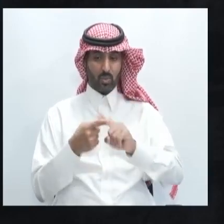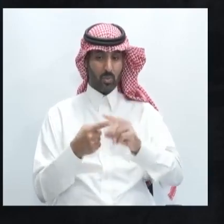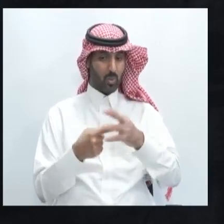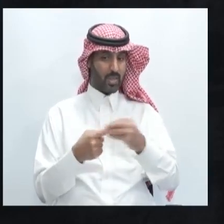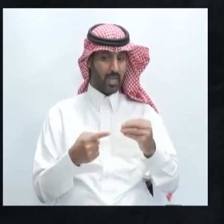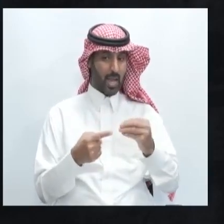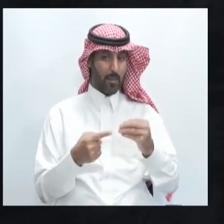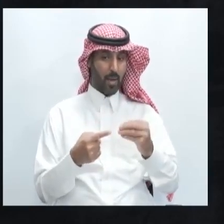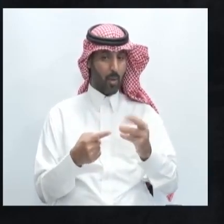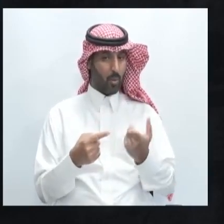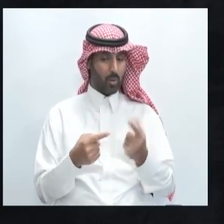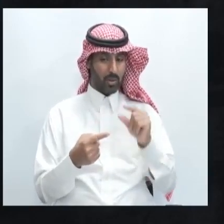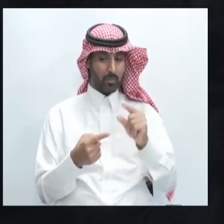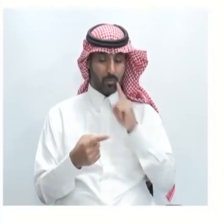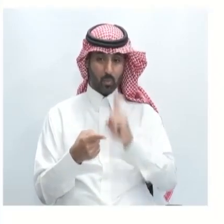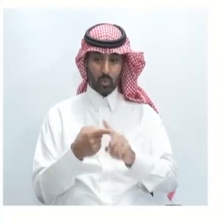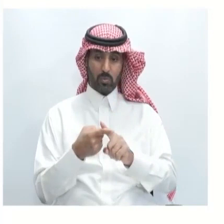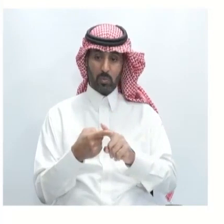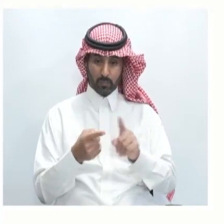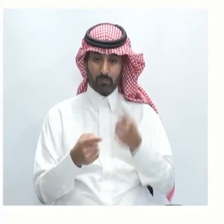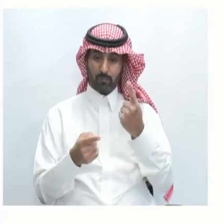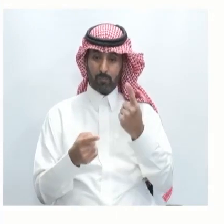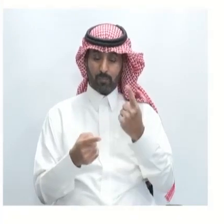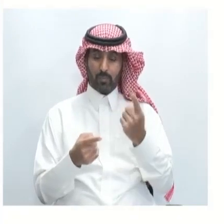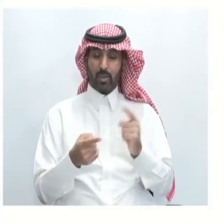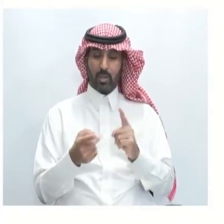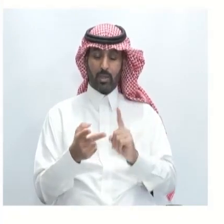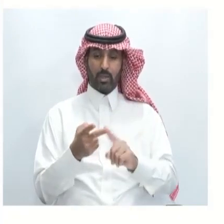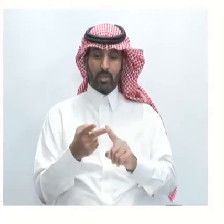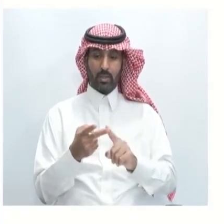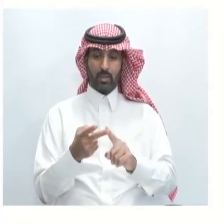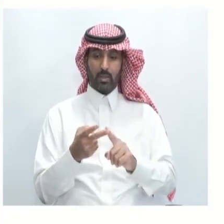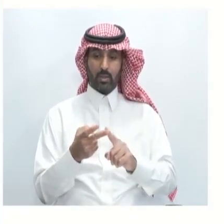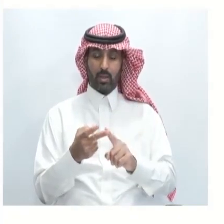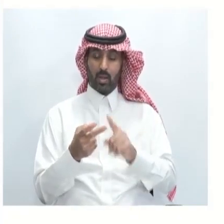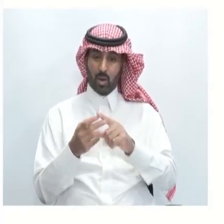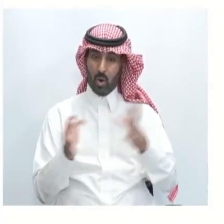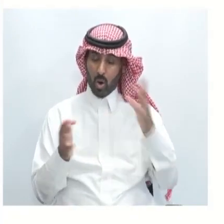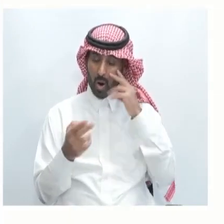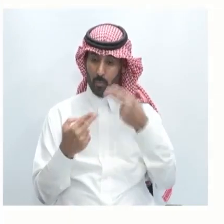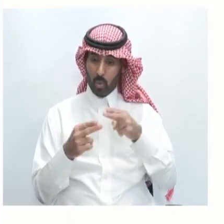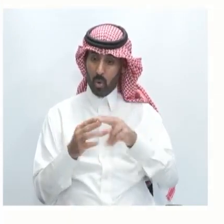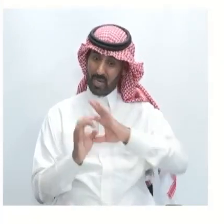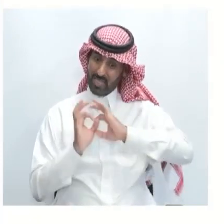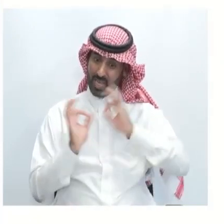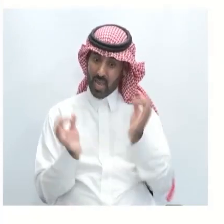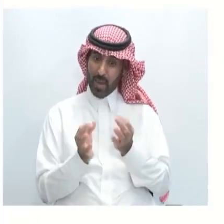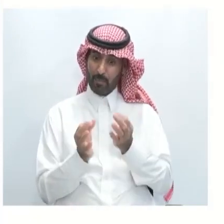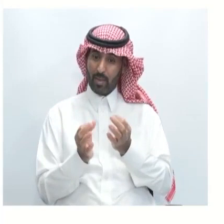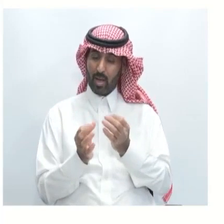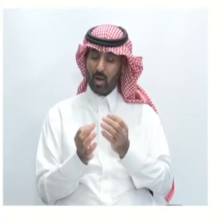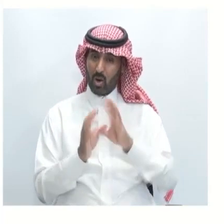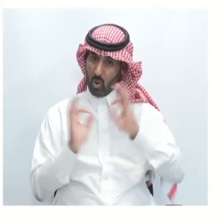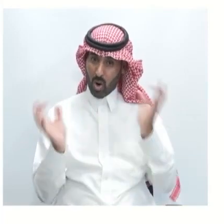سالبه موجبه احسنتم طيب المقدم الكبرى هل هي الكليه ام جزئيه